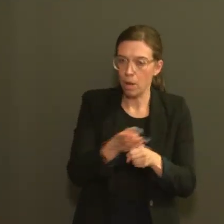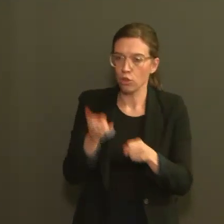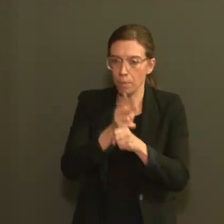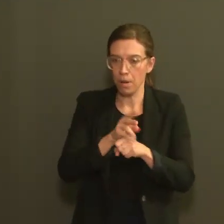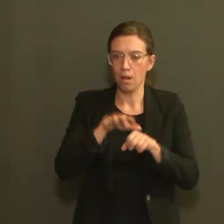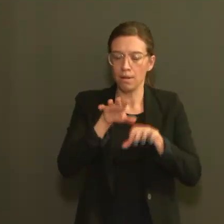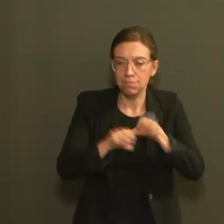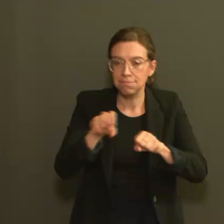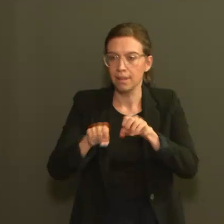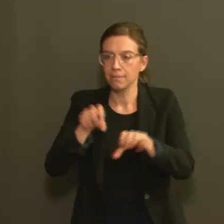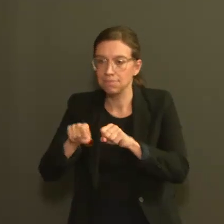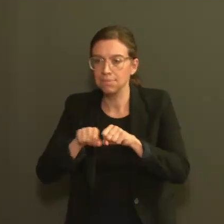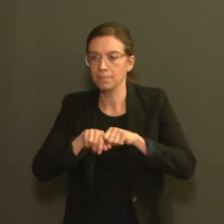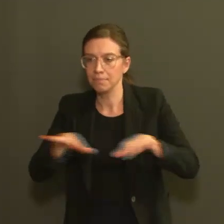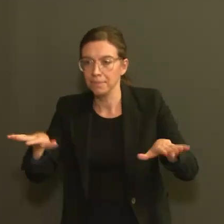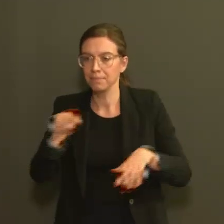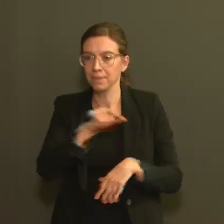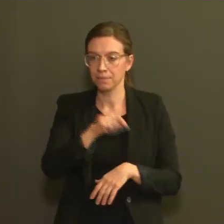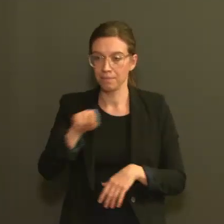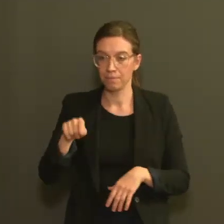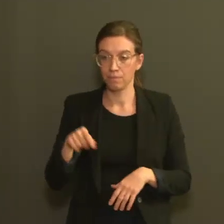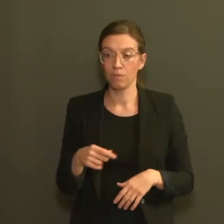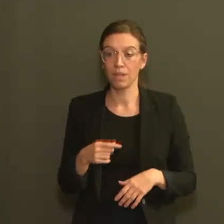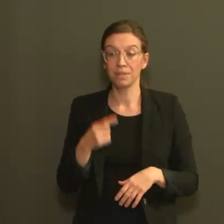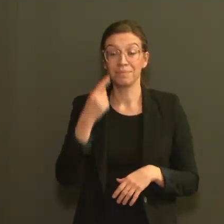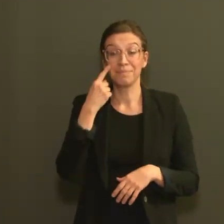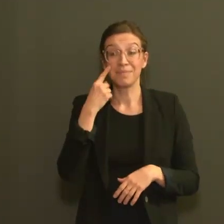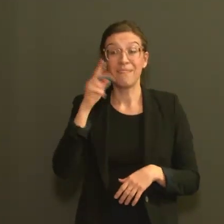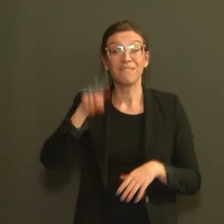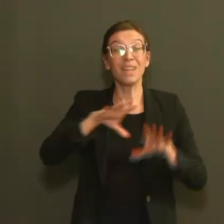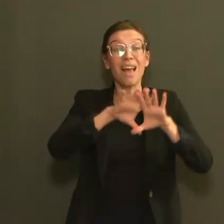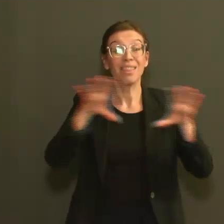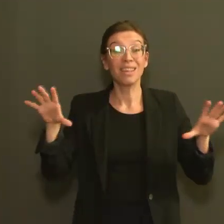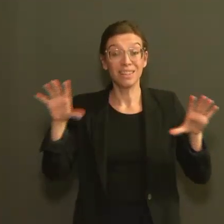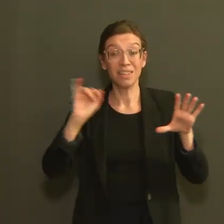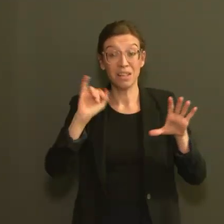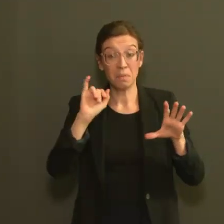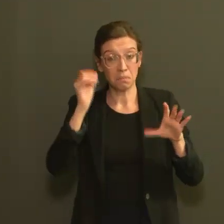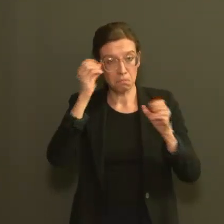de situatie even precair worden als in het zuiden van het land.